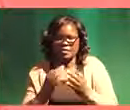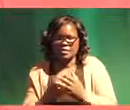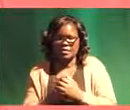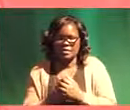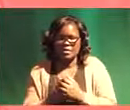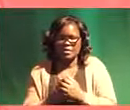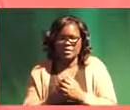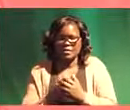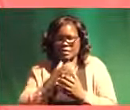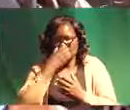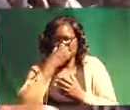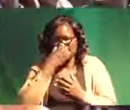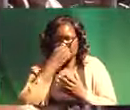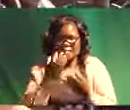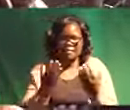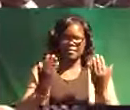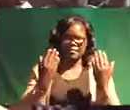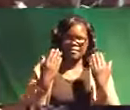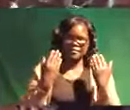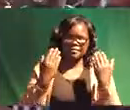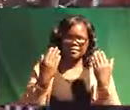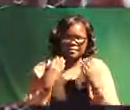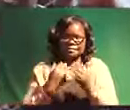ethirwe Neruto